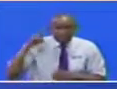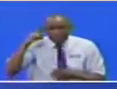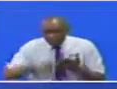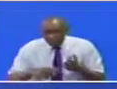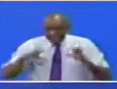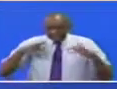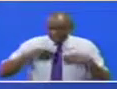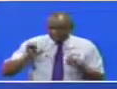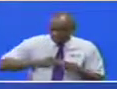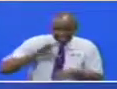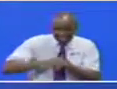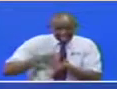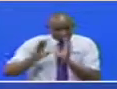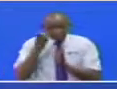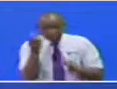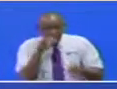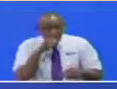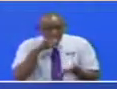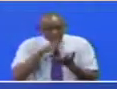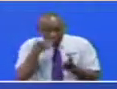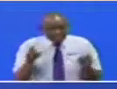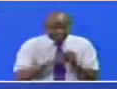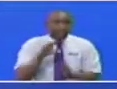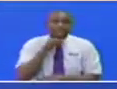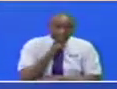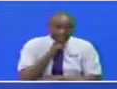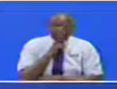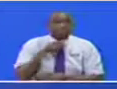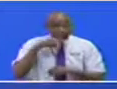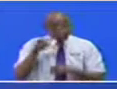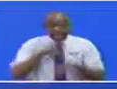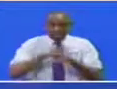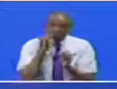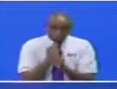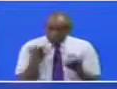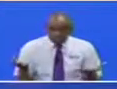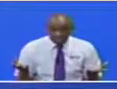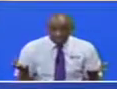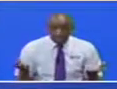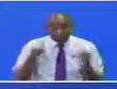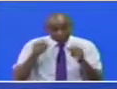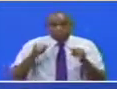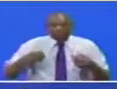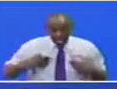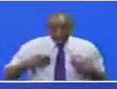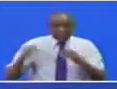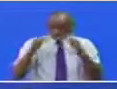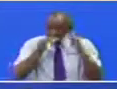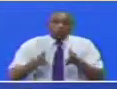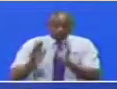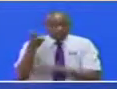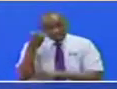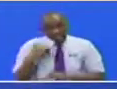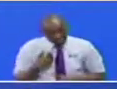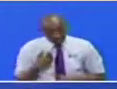wanakubali wanawake wapate nafasi kama wanaume waende kazi, wapate kazi pia, wawe na hiyo equal opportunity, usawa